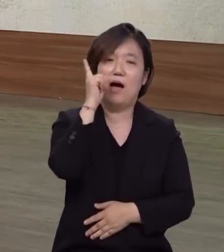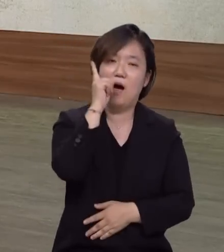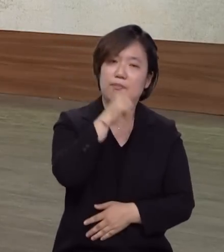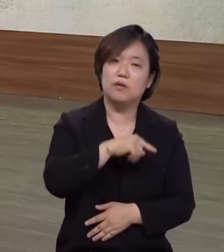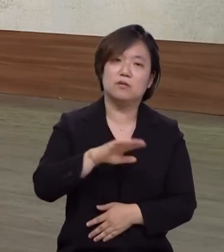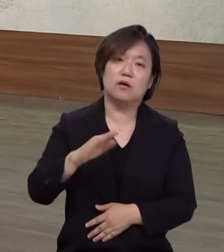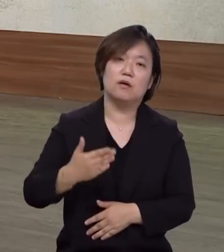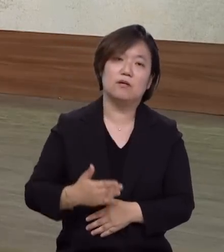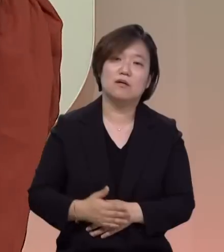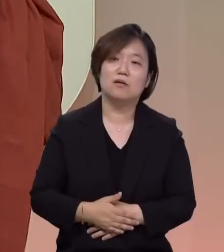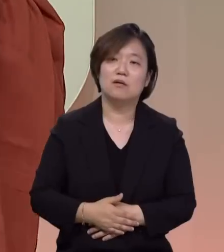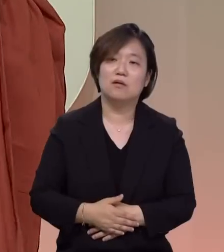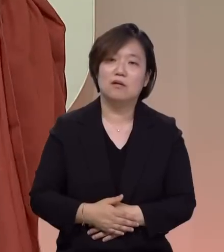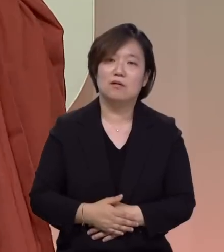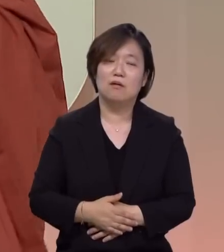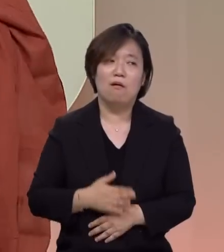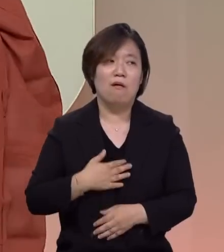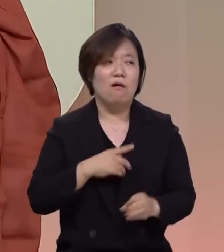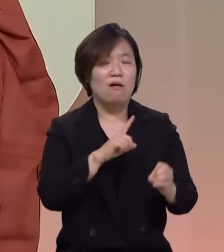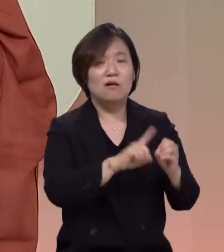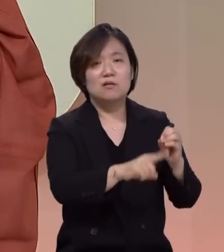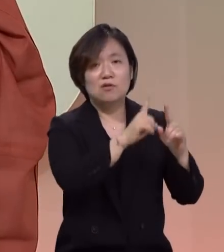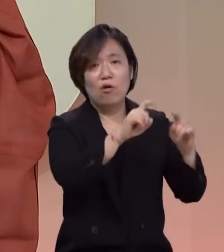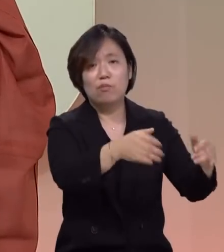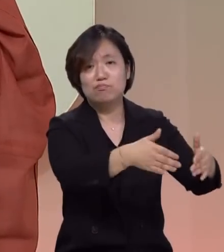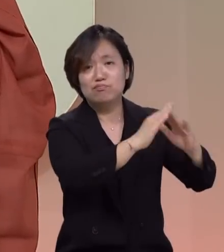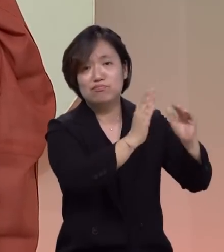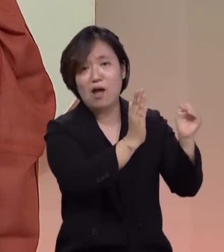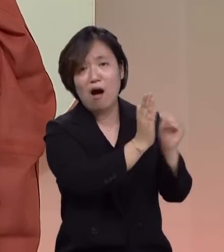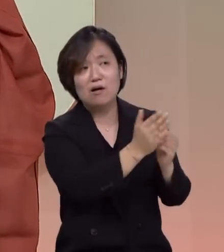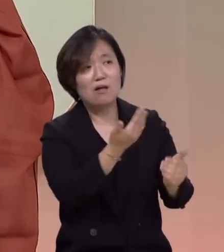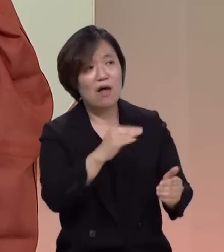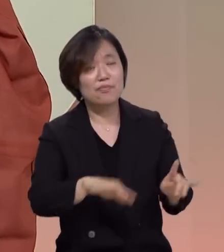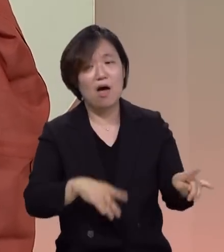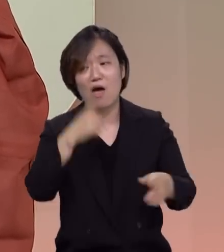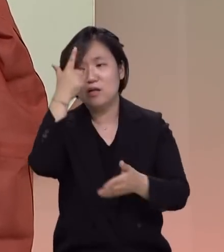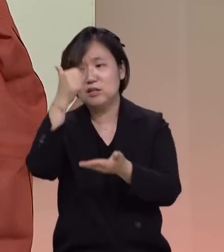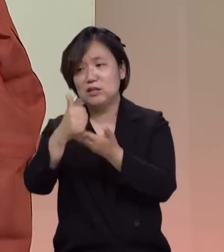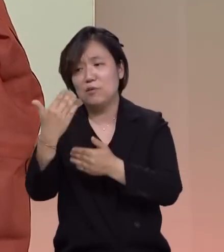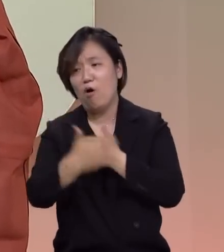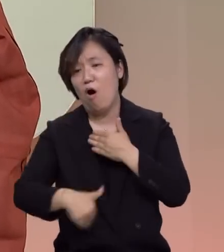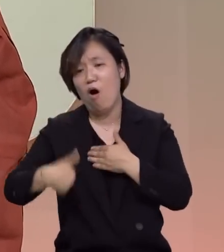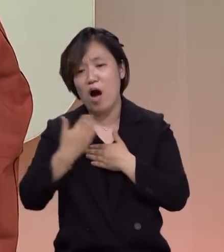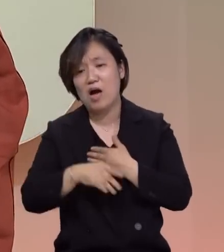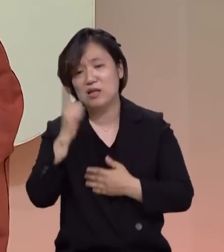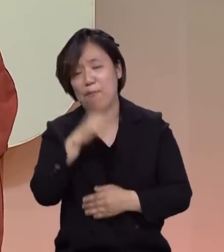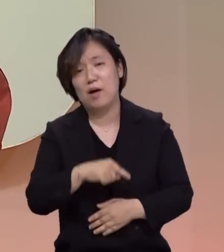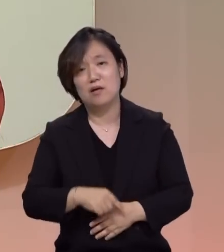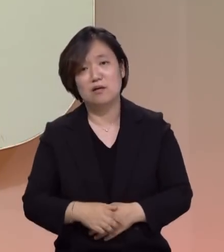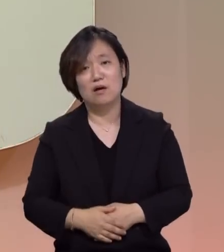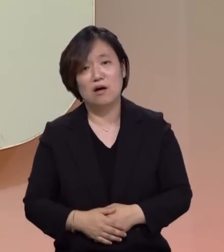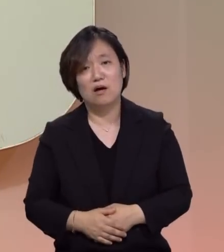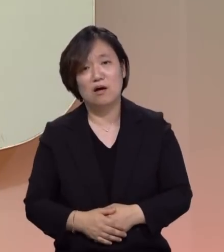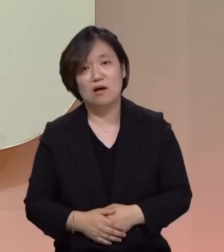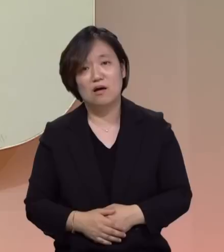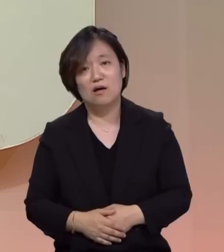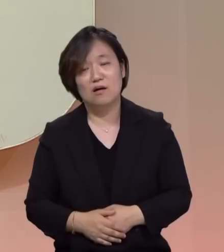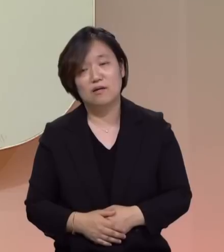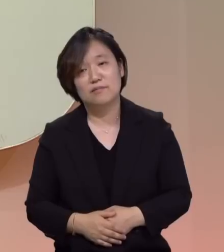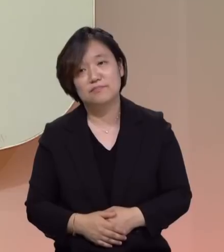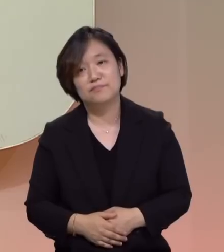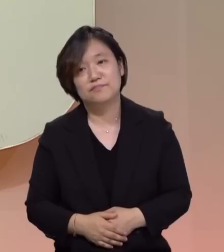좋아지셨대요 절은 딱 해놨는데 그래서 스님께서 스님께서